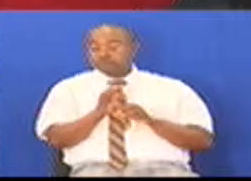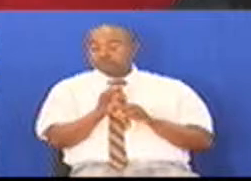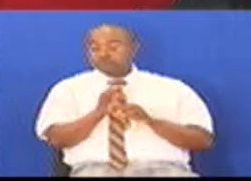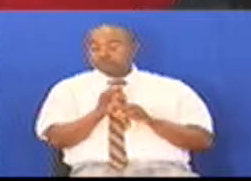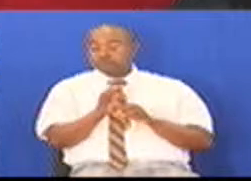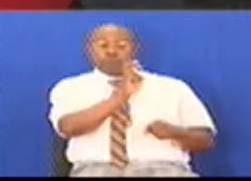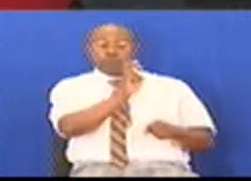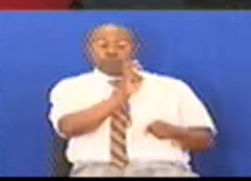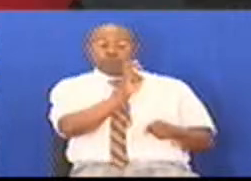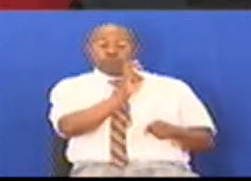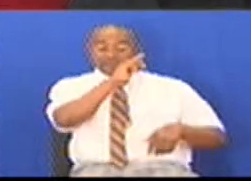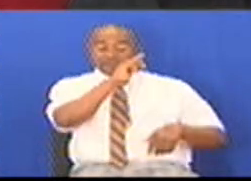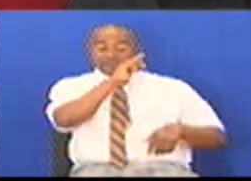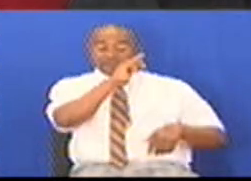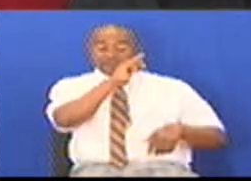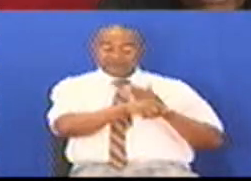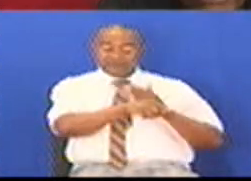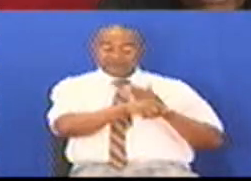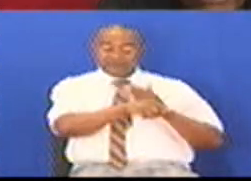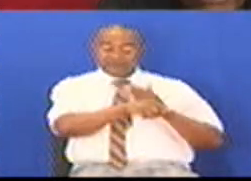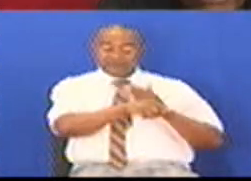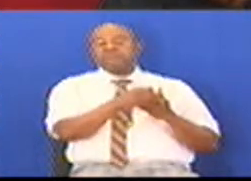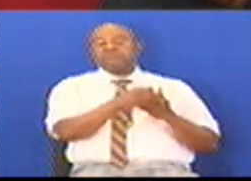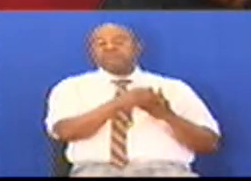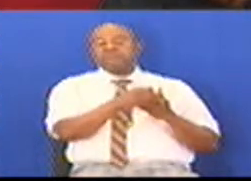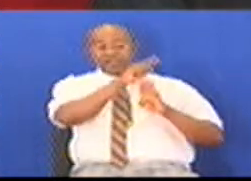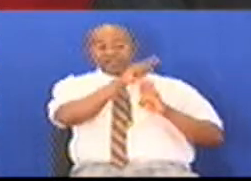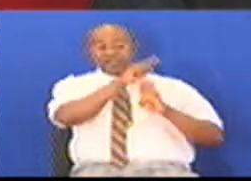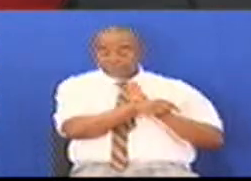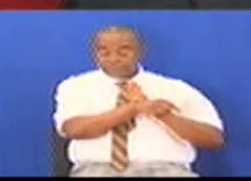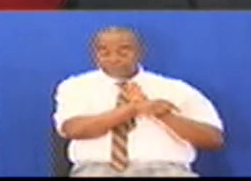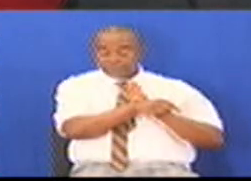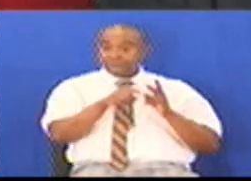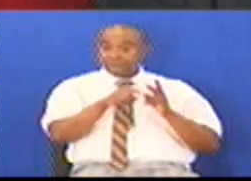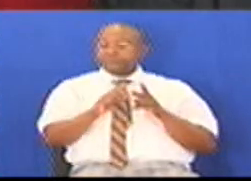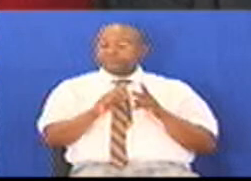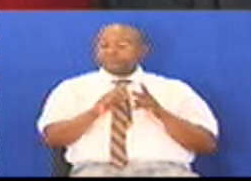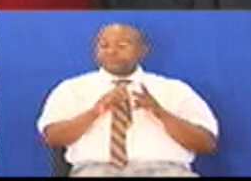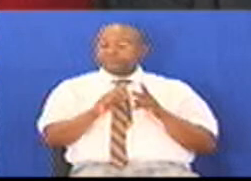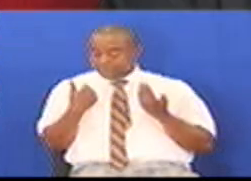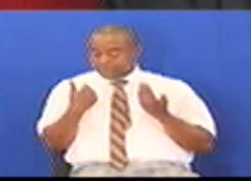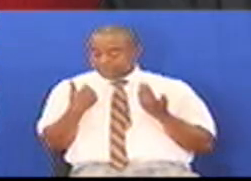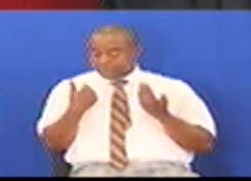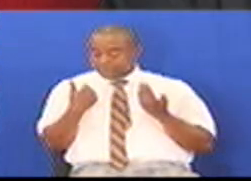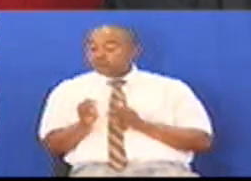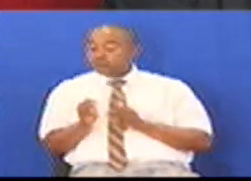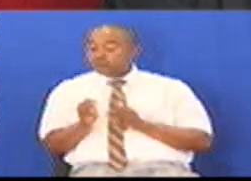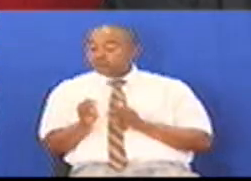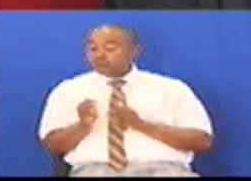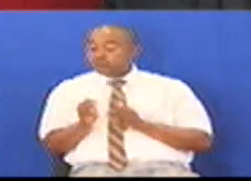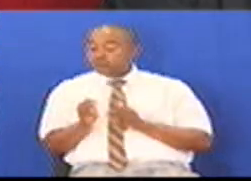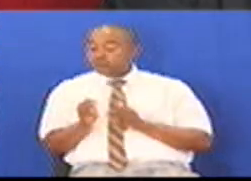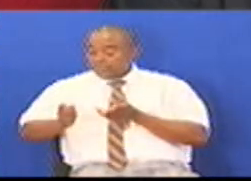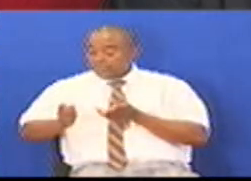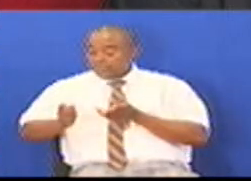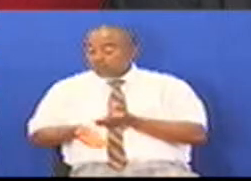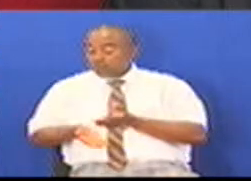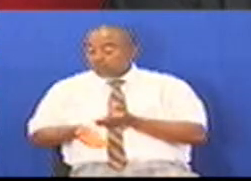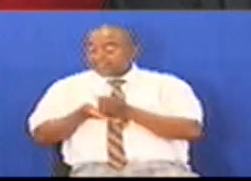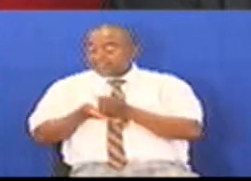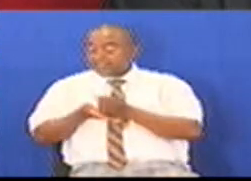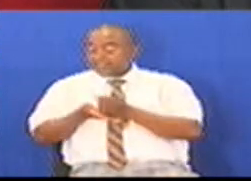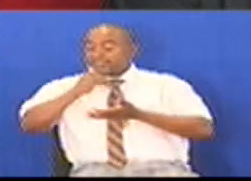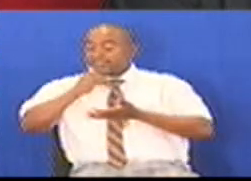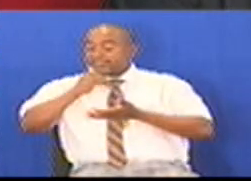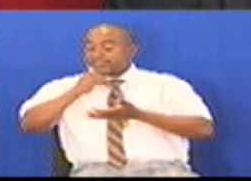ndani ya jumuiya, kupunguza gharama za vifungashio na malighafi zinazotumika katika viwanda vya jumuiya, kuwezesha sekta ya kilimo na mifugo